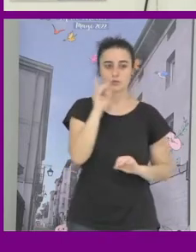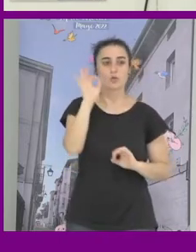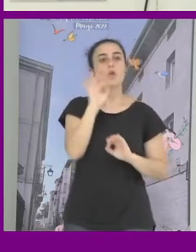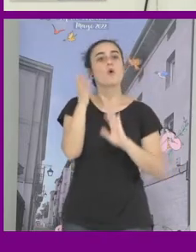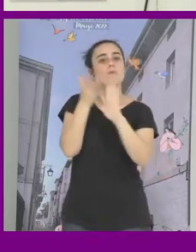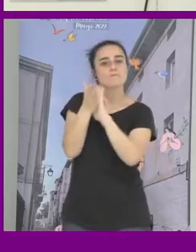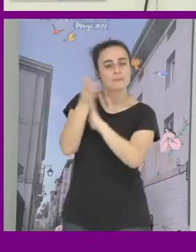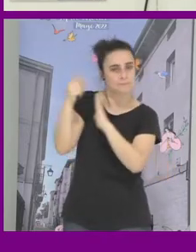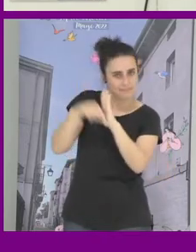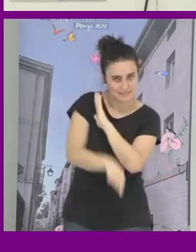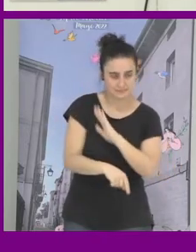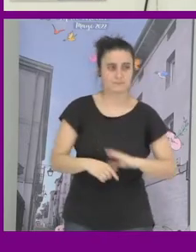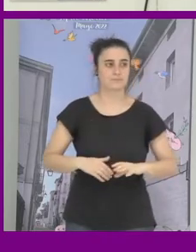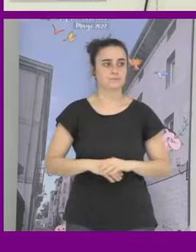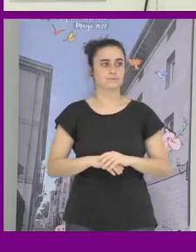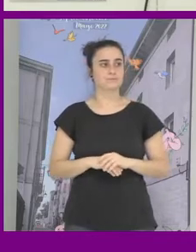hobeto. Eta